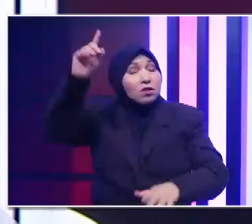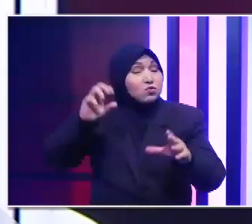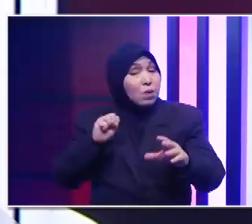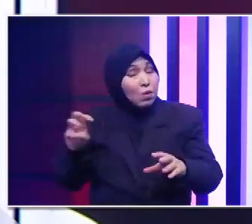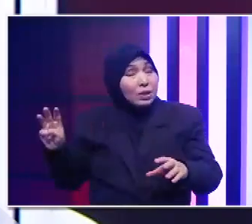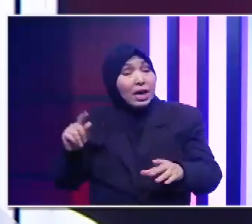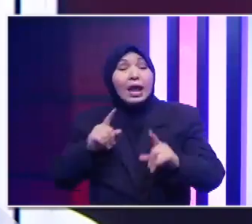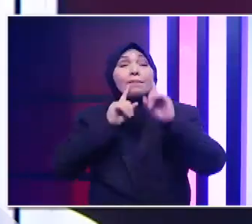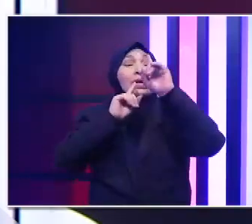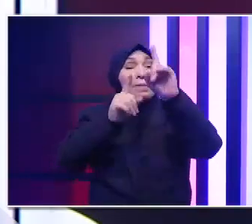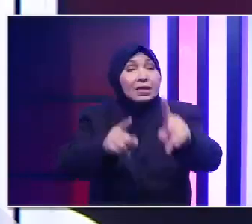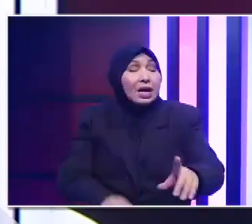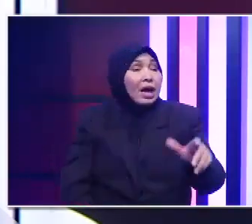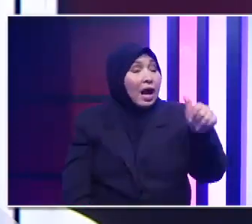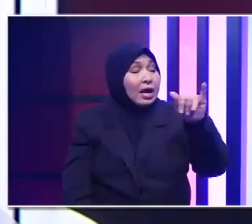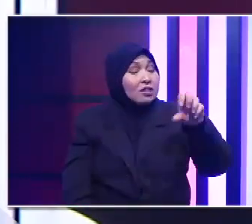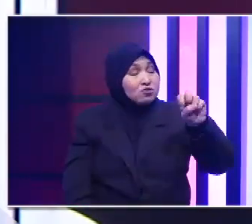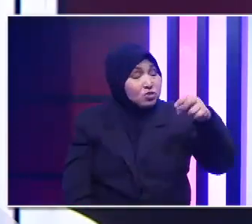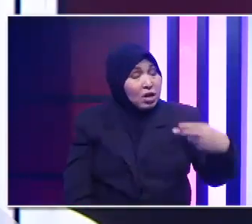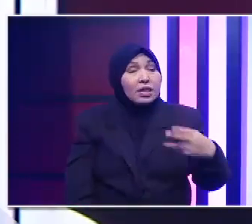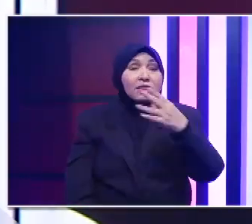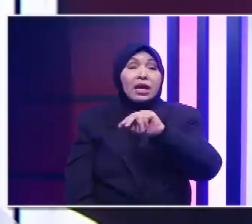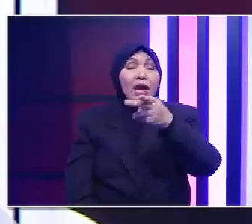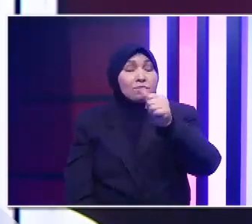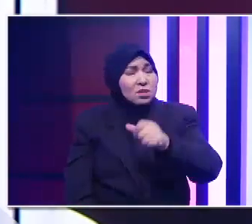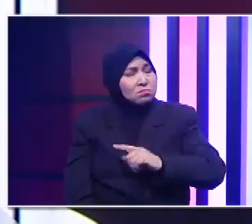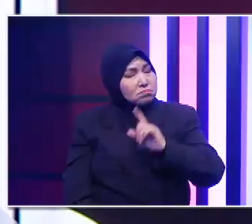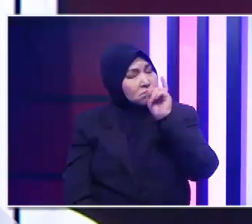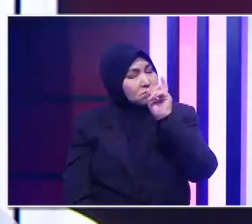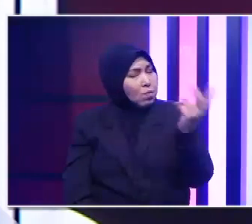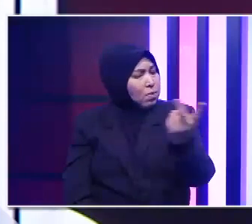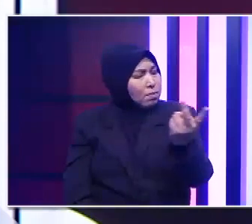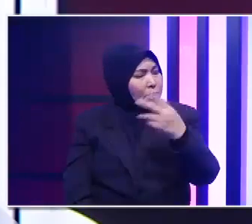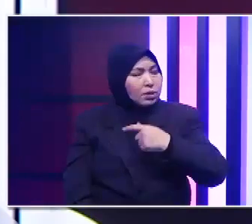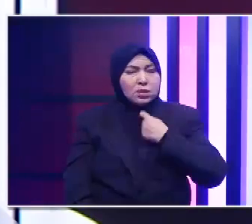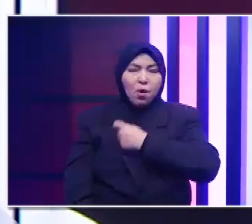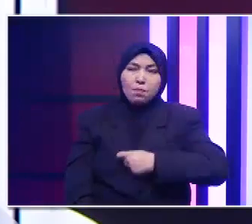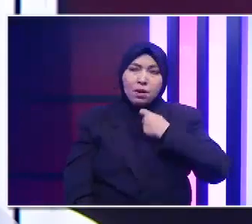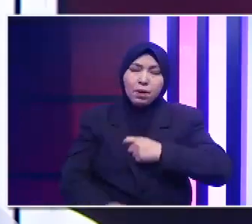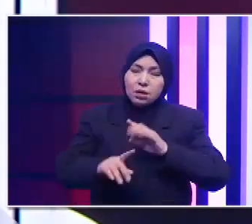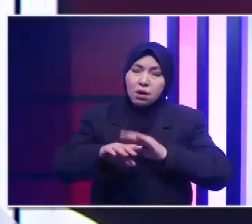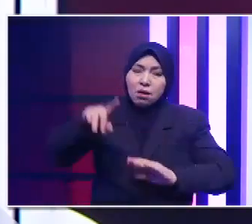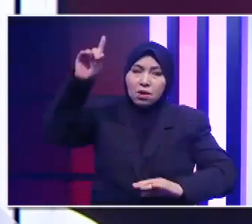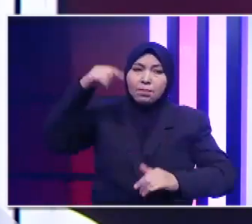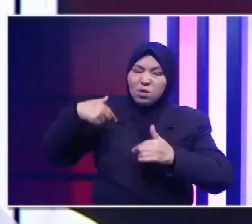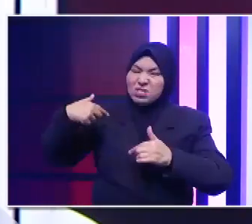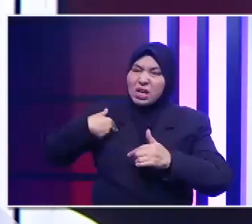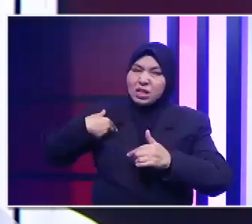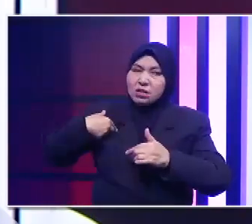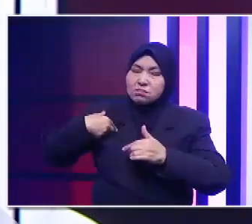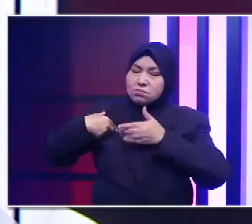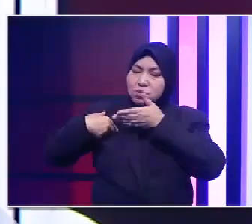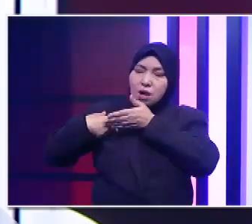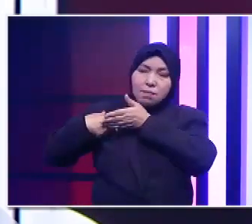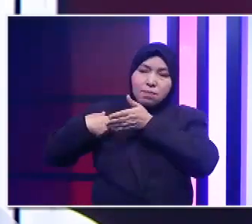Ta'ala memerintahkan kepada Aisyah dan Hafsah agar mereka bertaubat kepada Allah subhanahuwata'ala karena apa Karena hati mereka telah condong